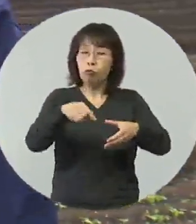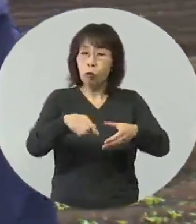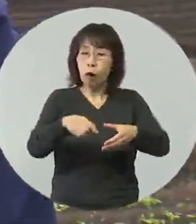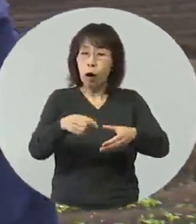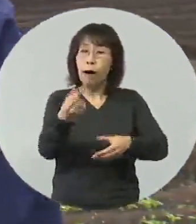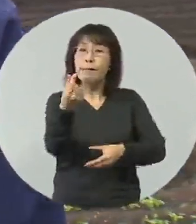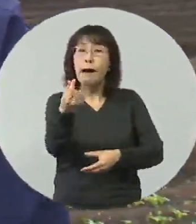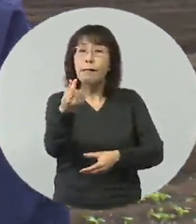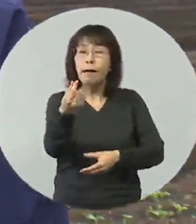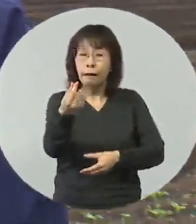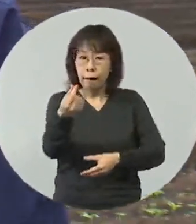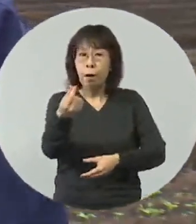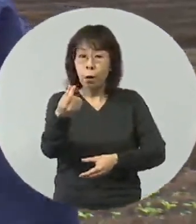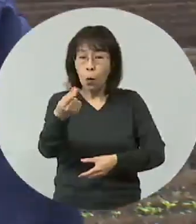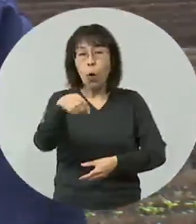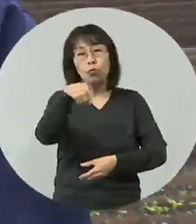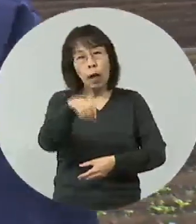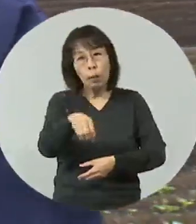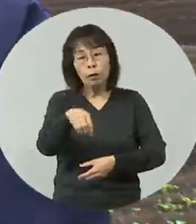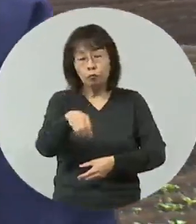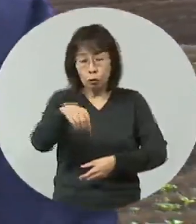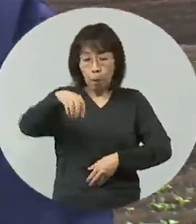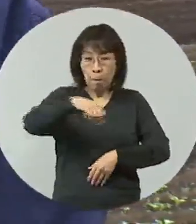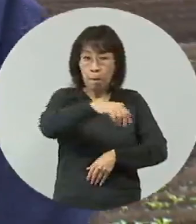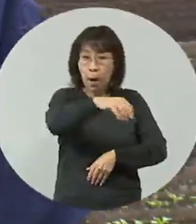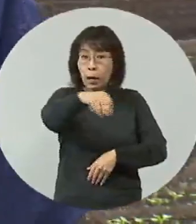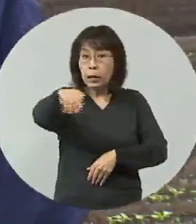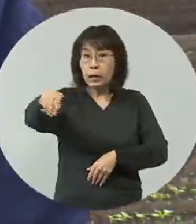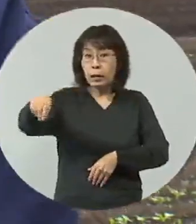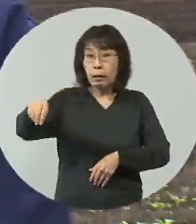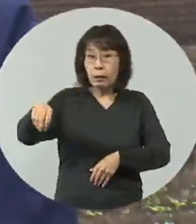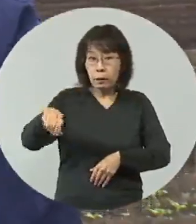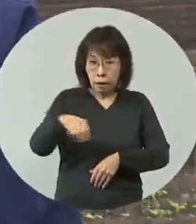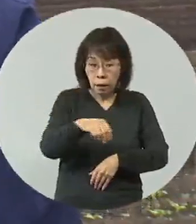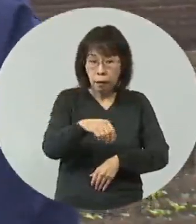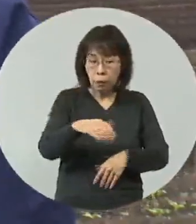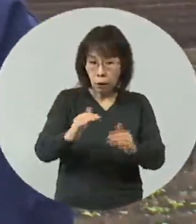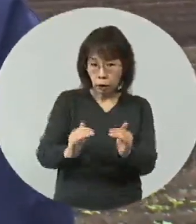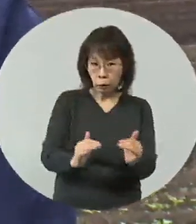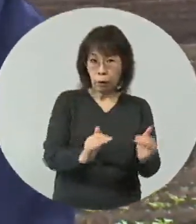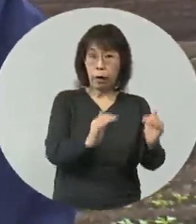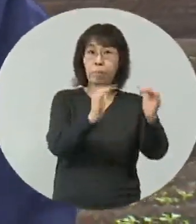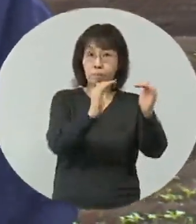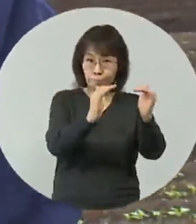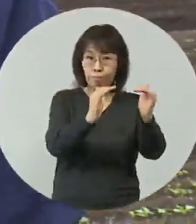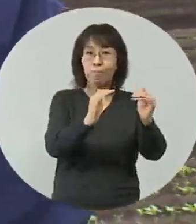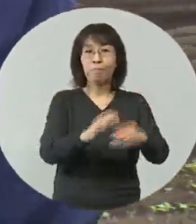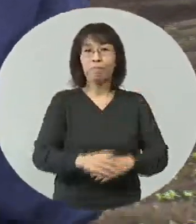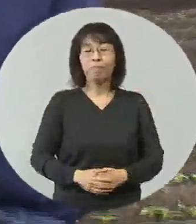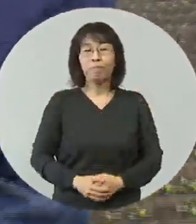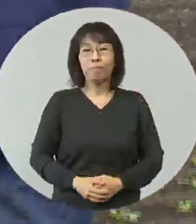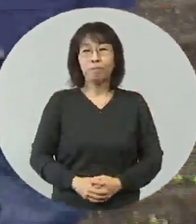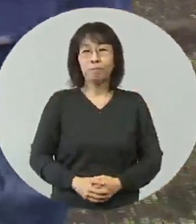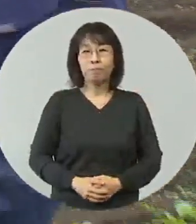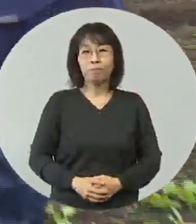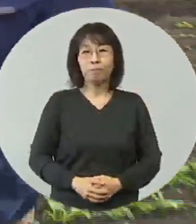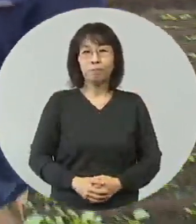種から植えます。種をまいてそれが育った状態です。